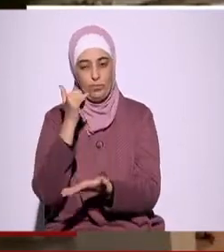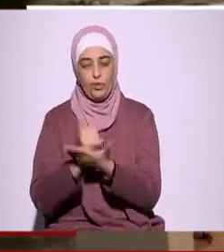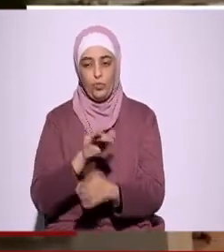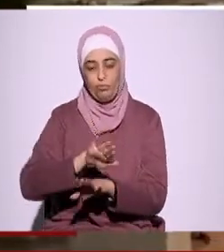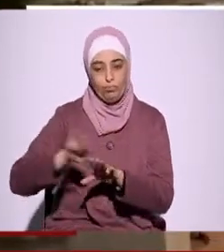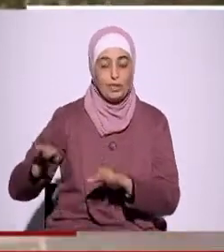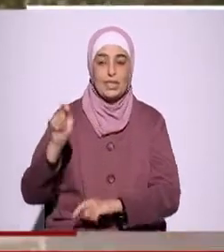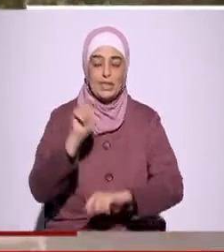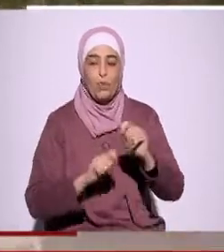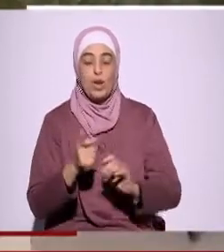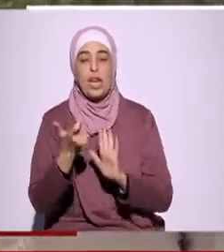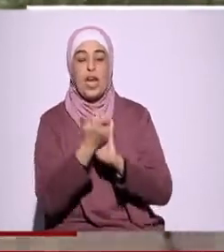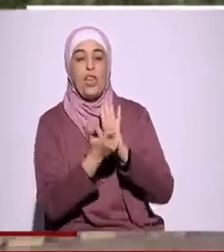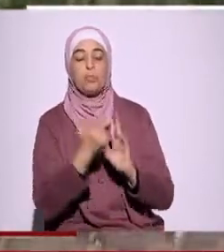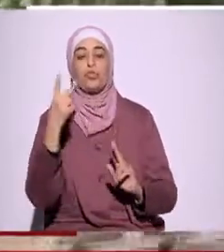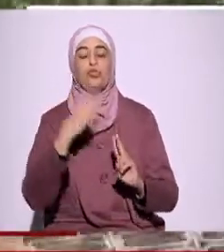نظام